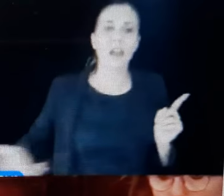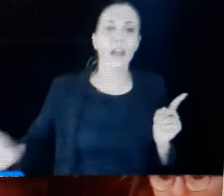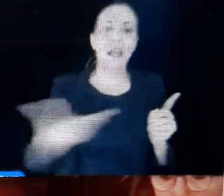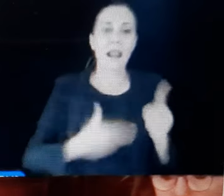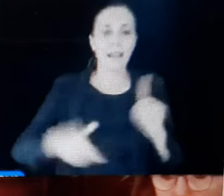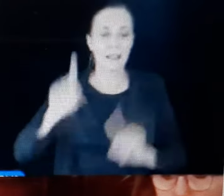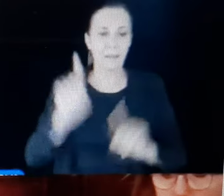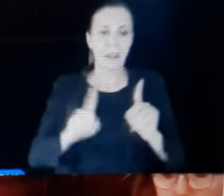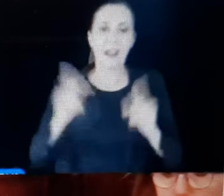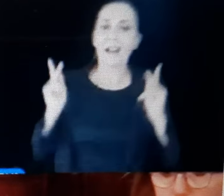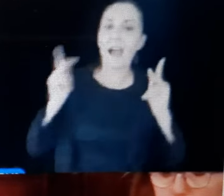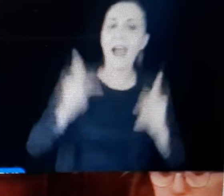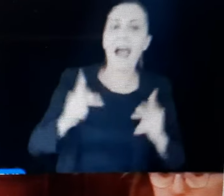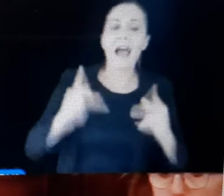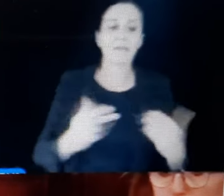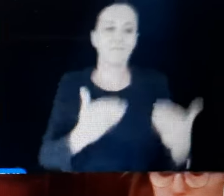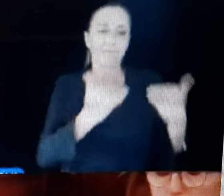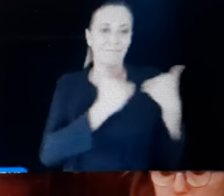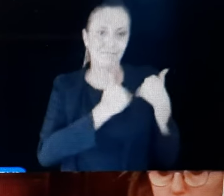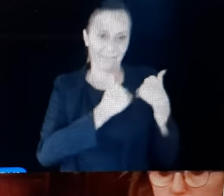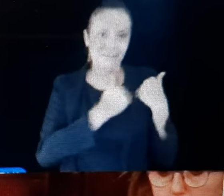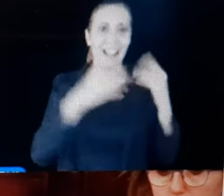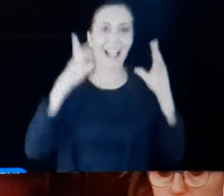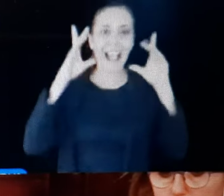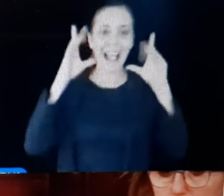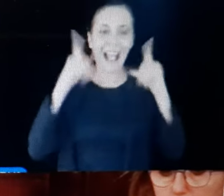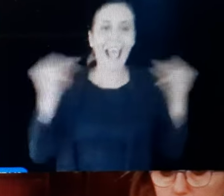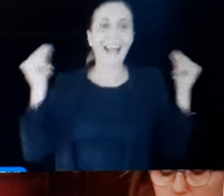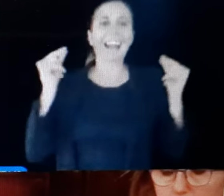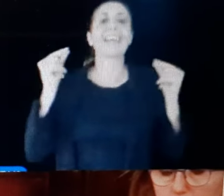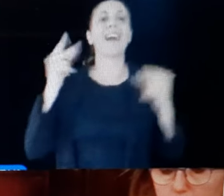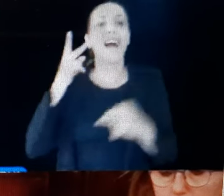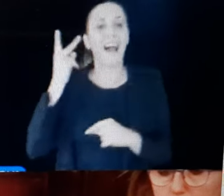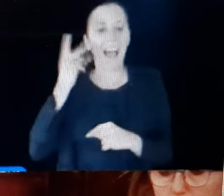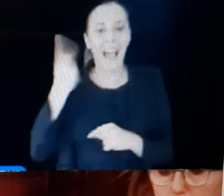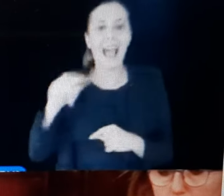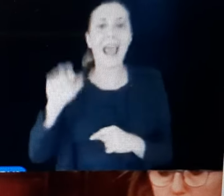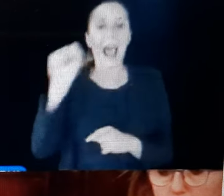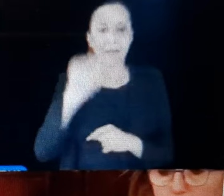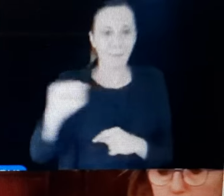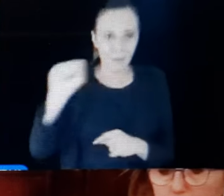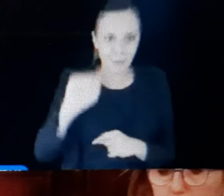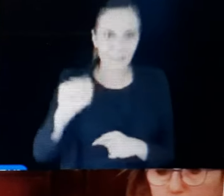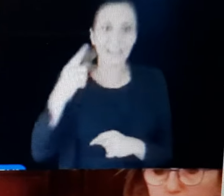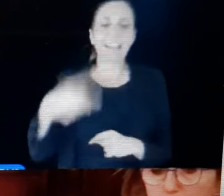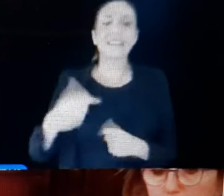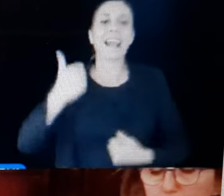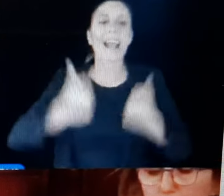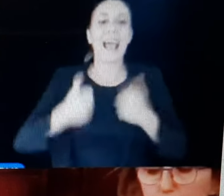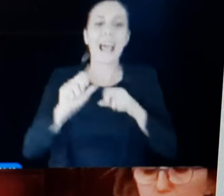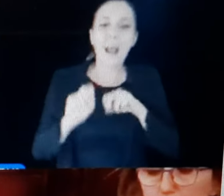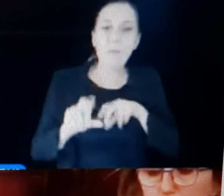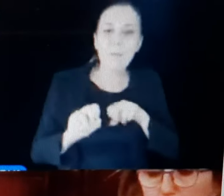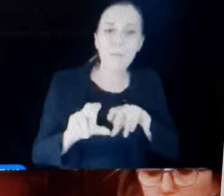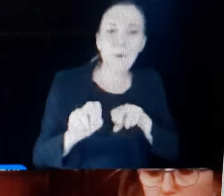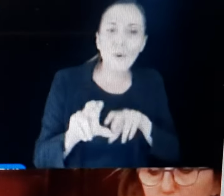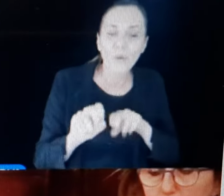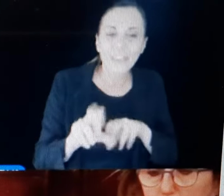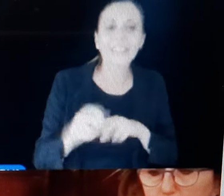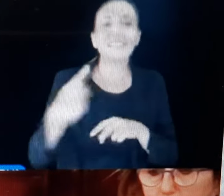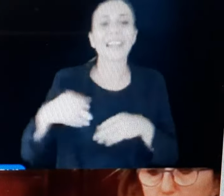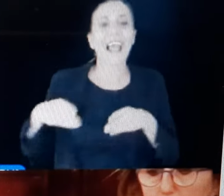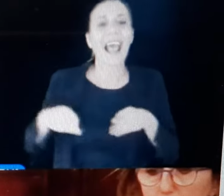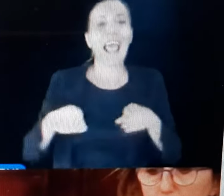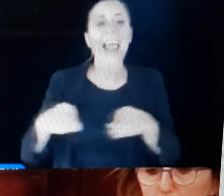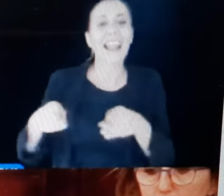del Carnevale Ambrosiano, ha ideato e fondato la gara podistica Su e giò per i Navili, l'Arca Canora